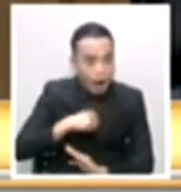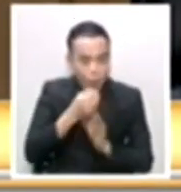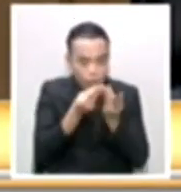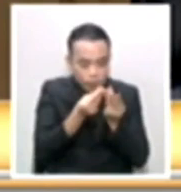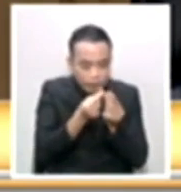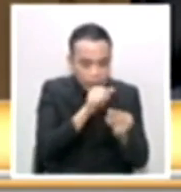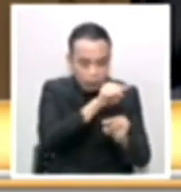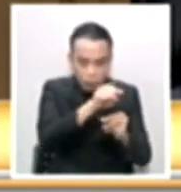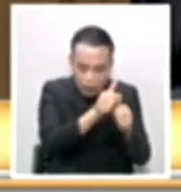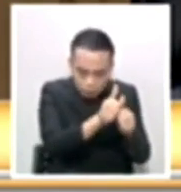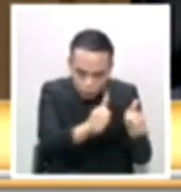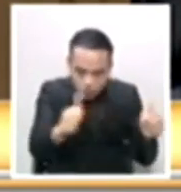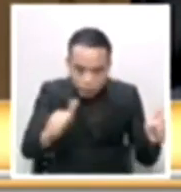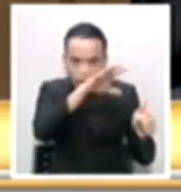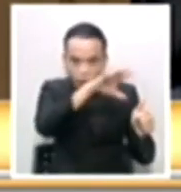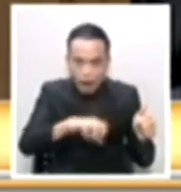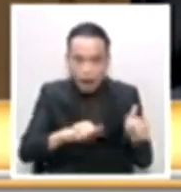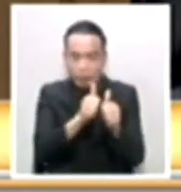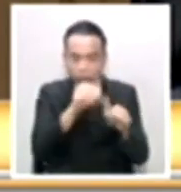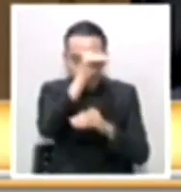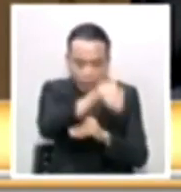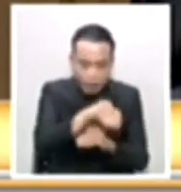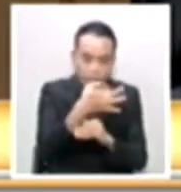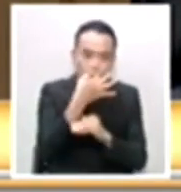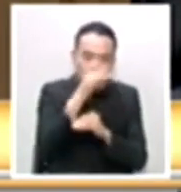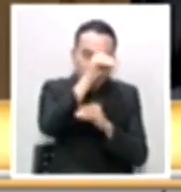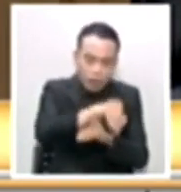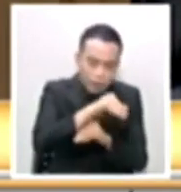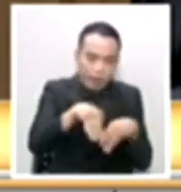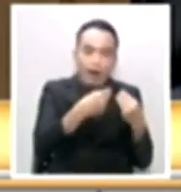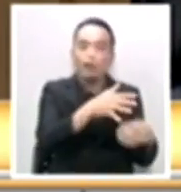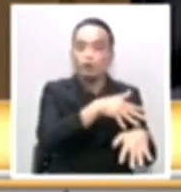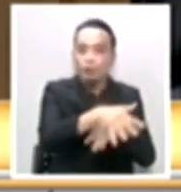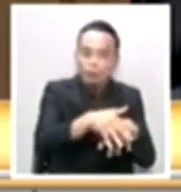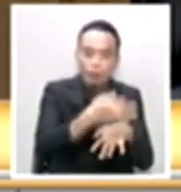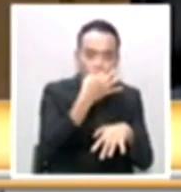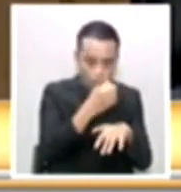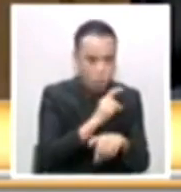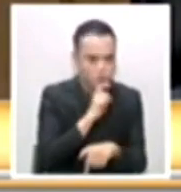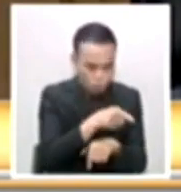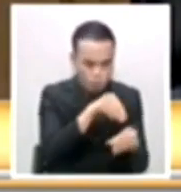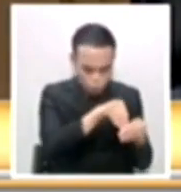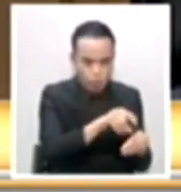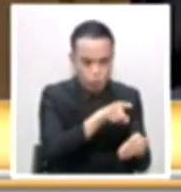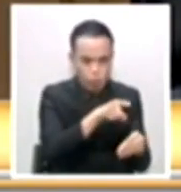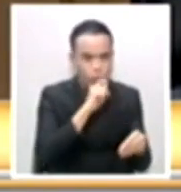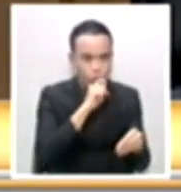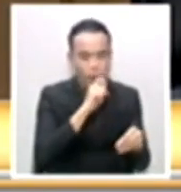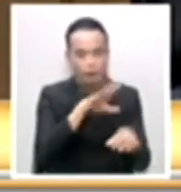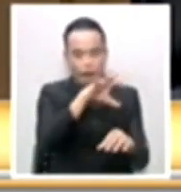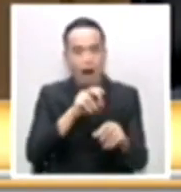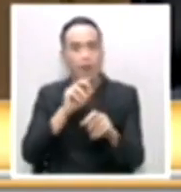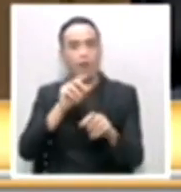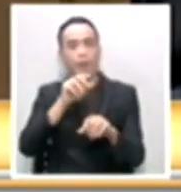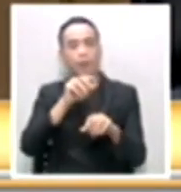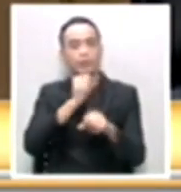มีศักยภาพที่จะทำด้านการเกษตรให้พี่น้องประชาชนเรายังคงประกอบอาชีพอยู่เราไม่ได้ไปทำซึ่งเดี๋ยวผมจะเรียนในรายละ